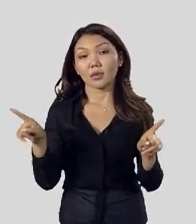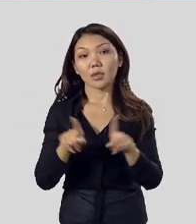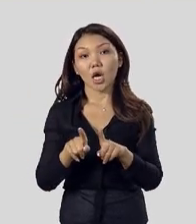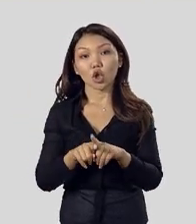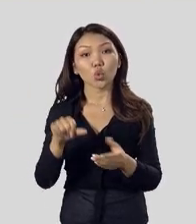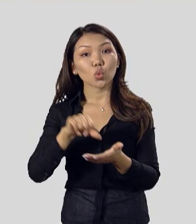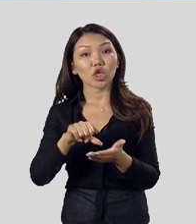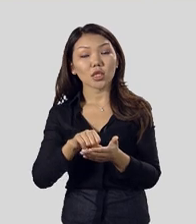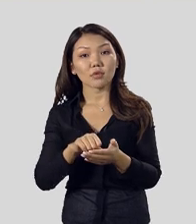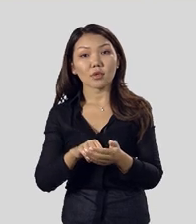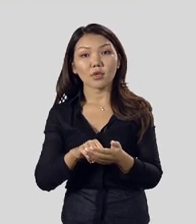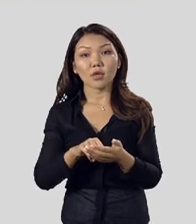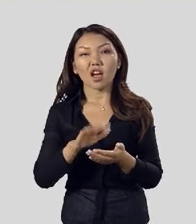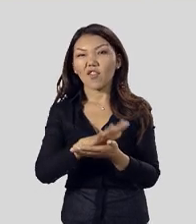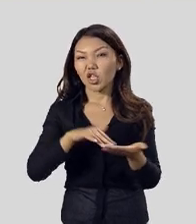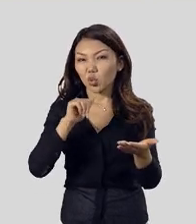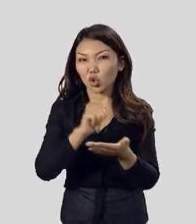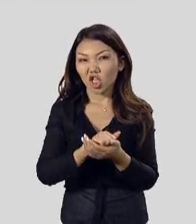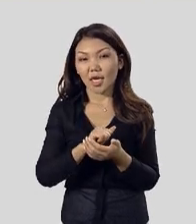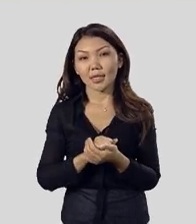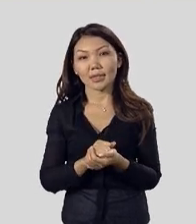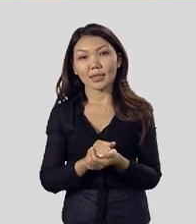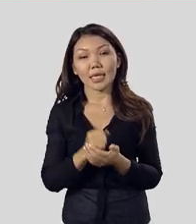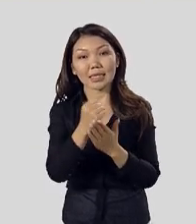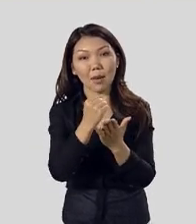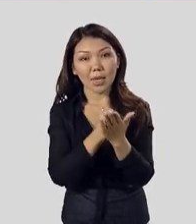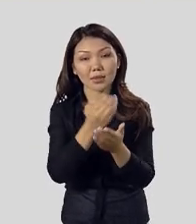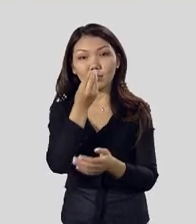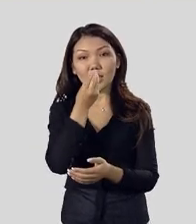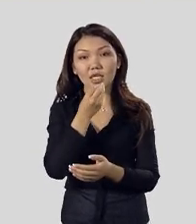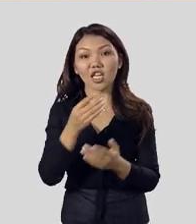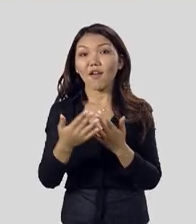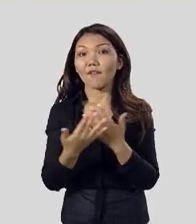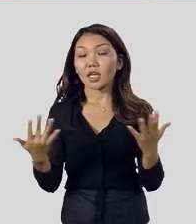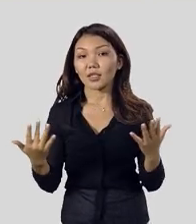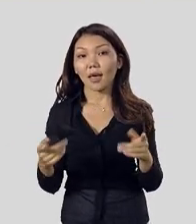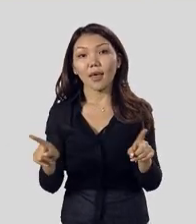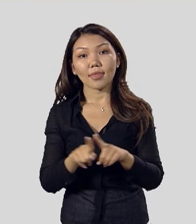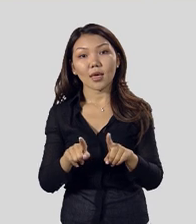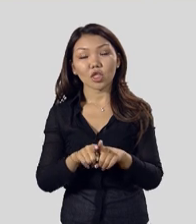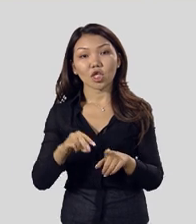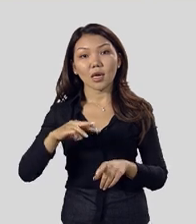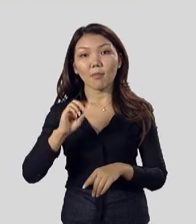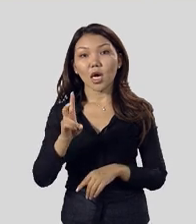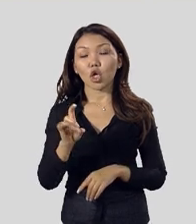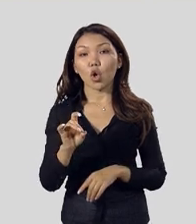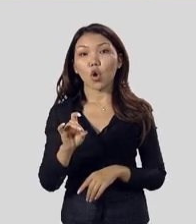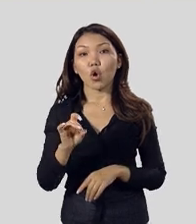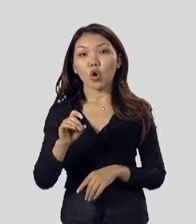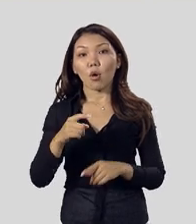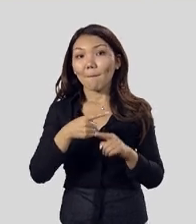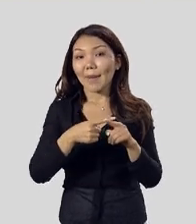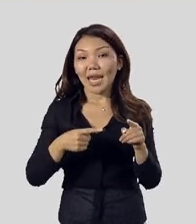разрушении некоторых запасных питательных веществ а также макромолекул и утративших свою